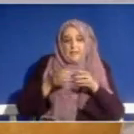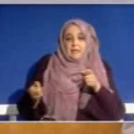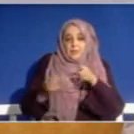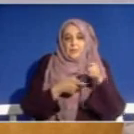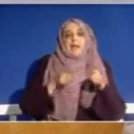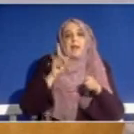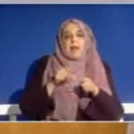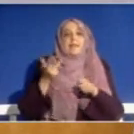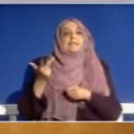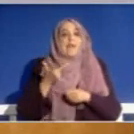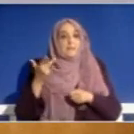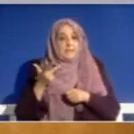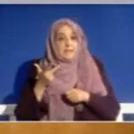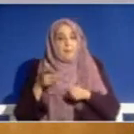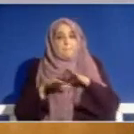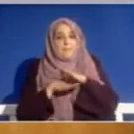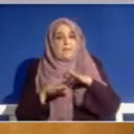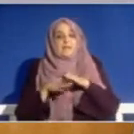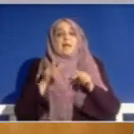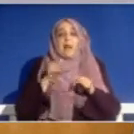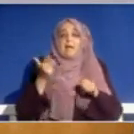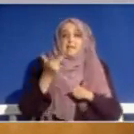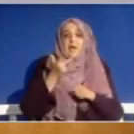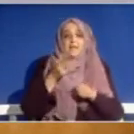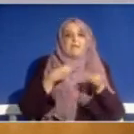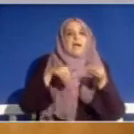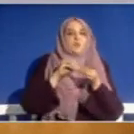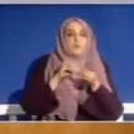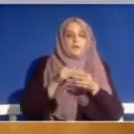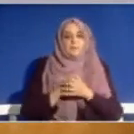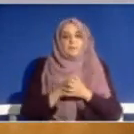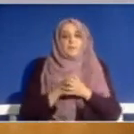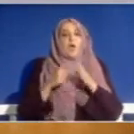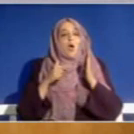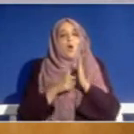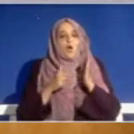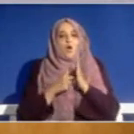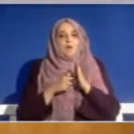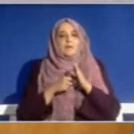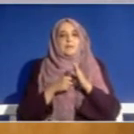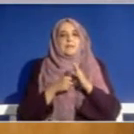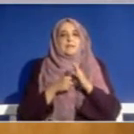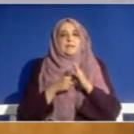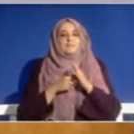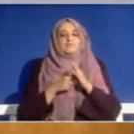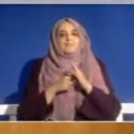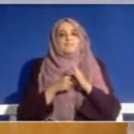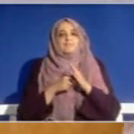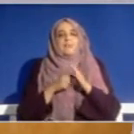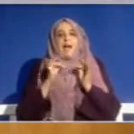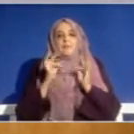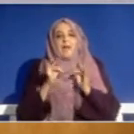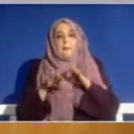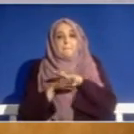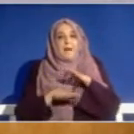أساسية وله خدمات إضافية. ما تعلق بالخدمات الأساسية